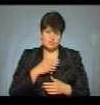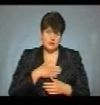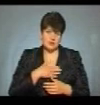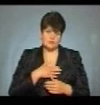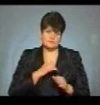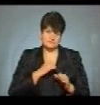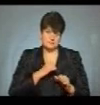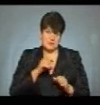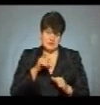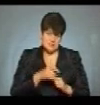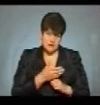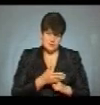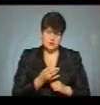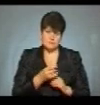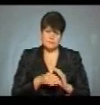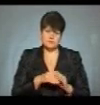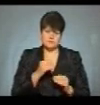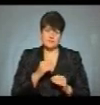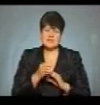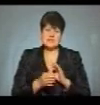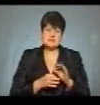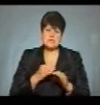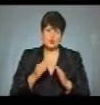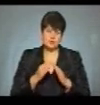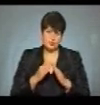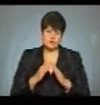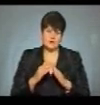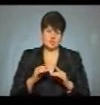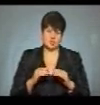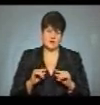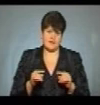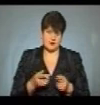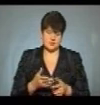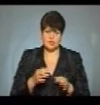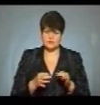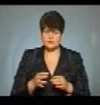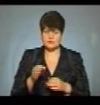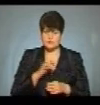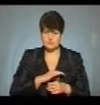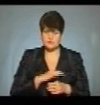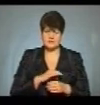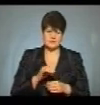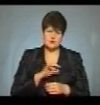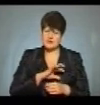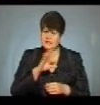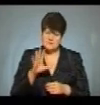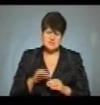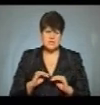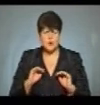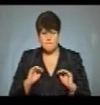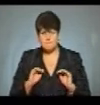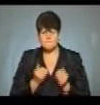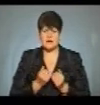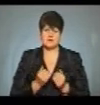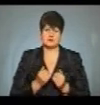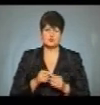підзахисному слід обрати цілодобовий домашній арешт. Якщо суд порахує з застосуванням усіх обмежень,